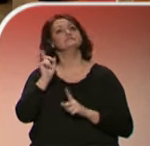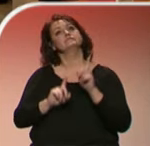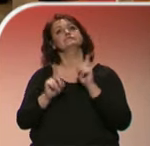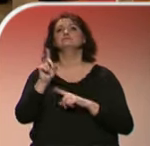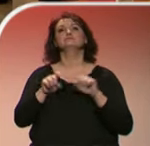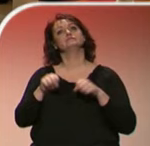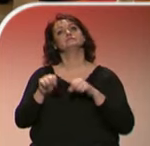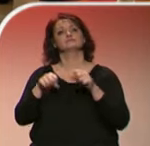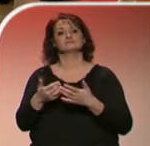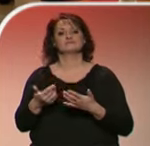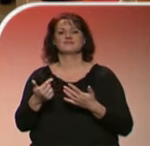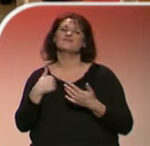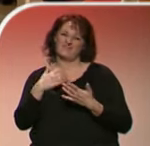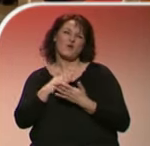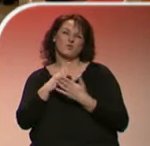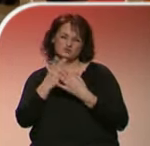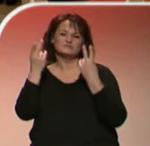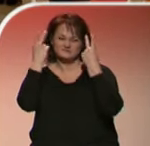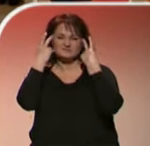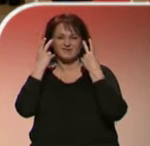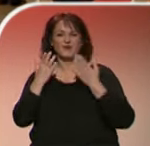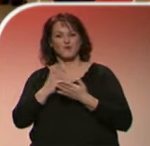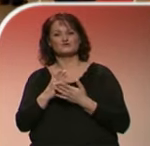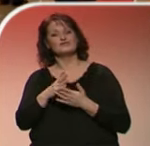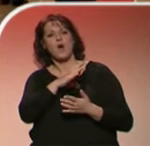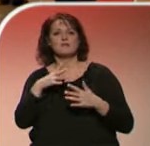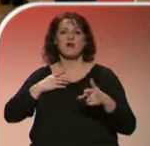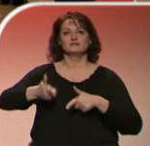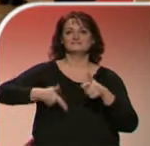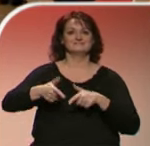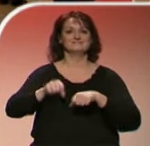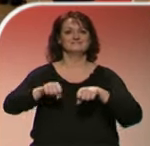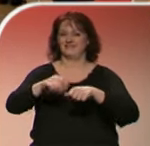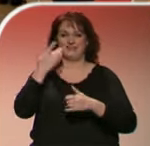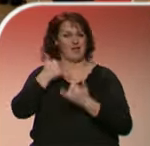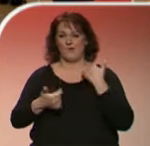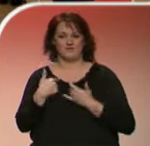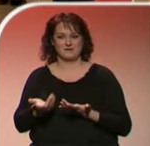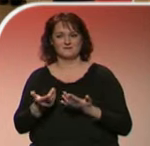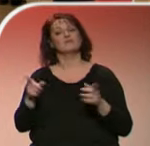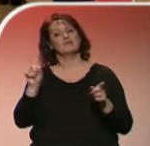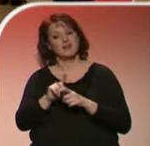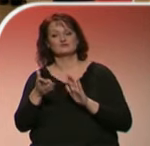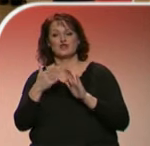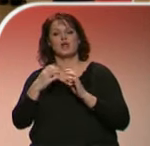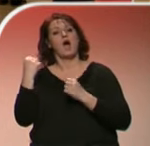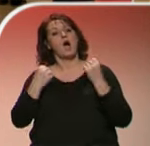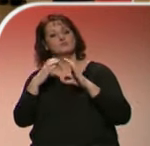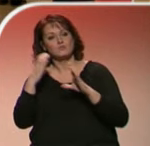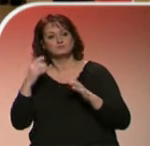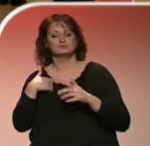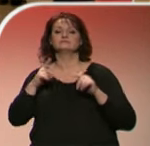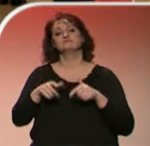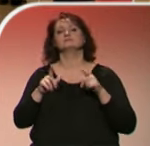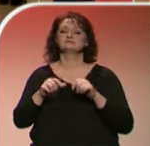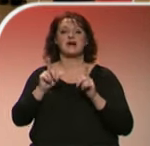tam prostě já hýbete nožičkou, posedlá, zadečkem. Já už jsem téměř všude. Neumíte chodit s kočárkem normálně, už, dá se říct. Na autobusové zastávce tak si tak jako